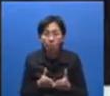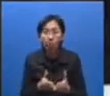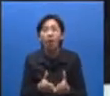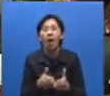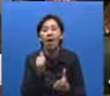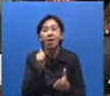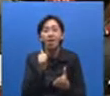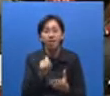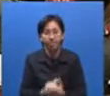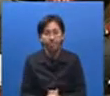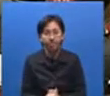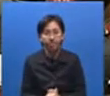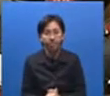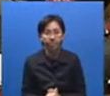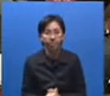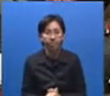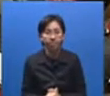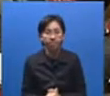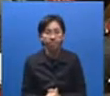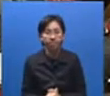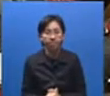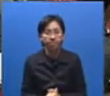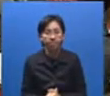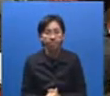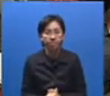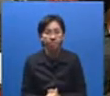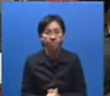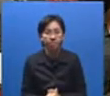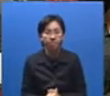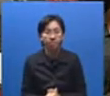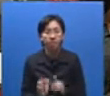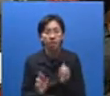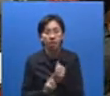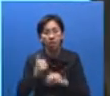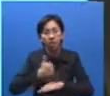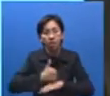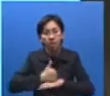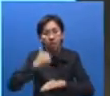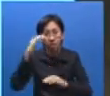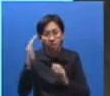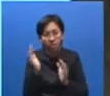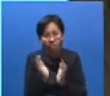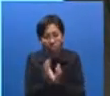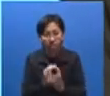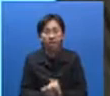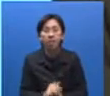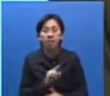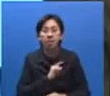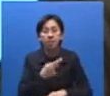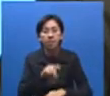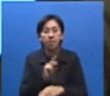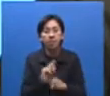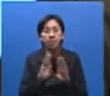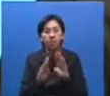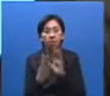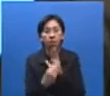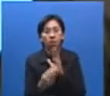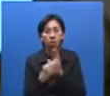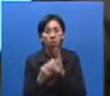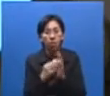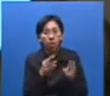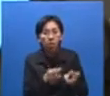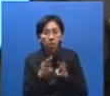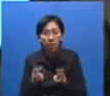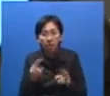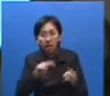ชั้นในได้อีกเส้นทางหนึ่งด้านพล.ตำรวจเอกพงพัฒพงษ์เจริญรองผู้บัญชาการตำรวจแห่งชาติเป็นประธานเปิดการฝึกอบรมยุทธวิธี